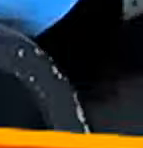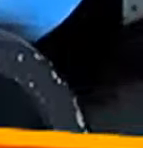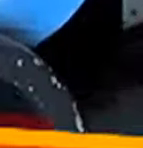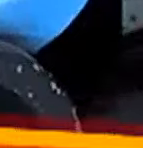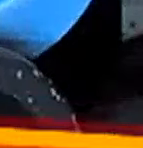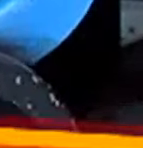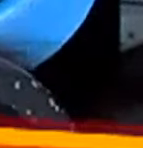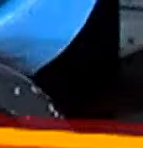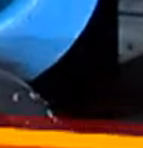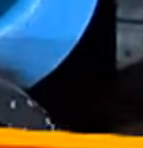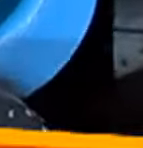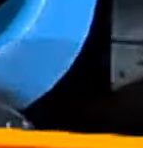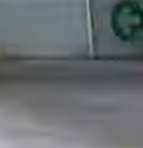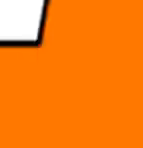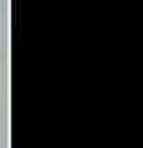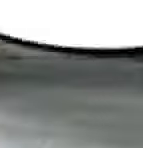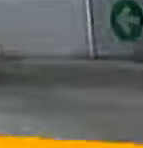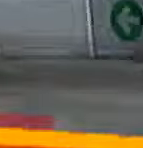ng sariling ama.